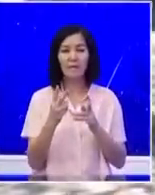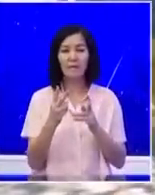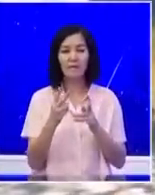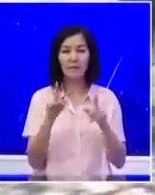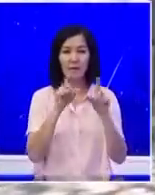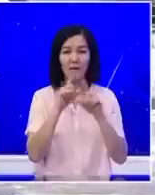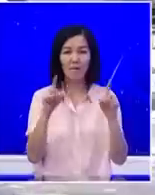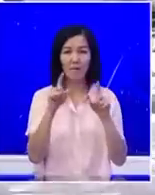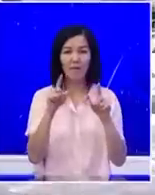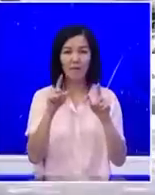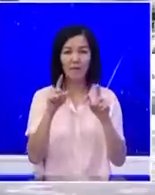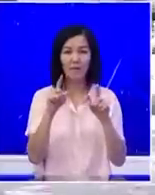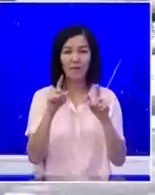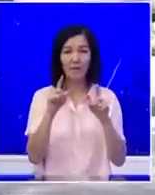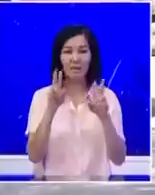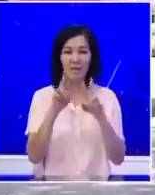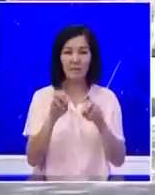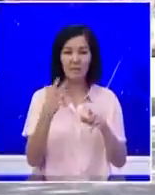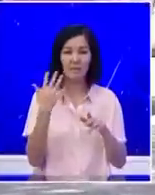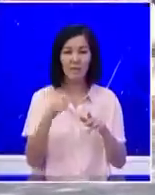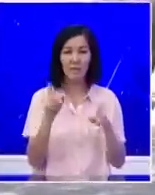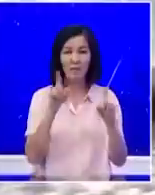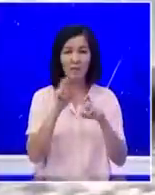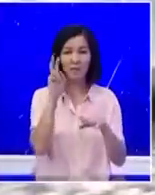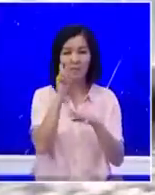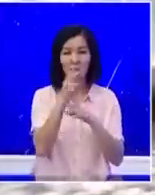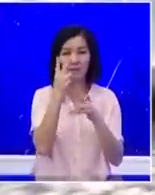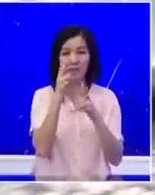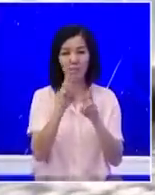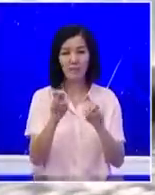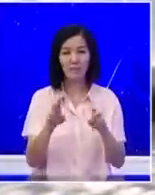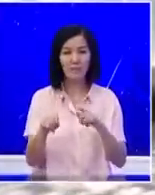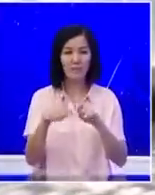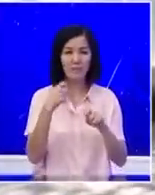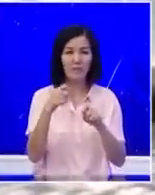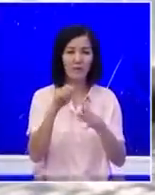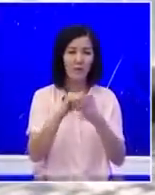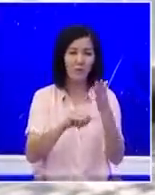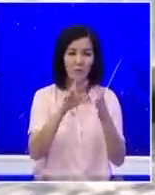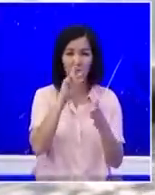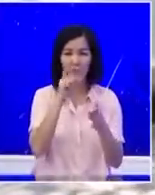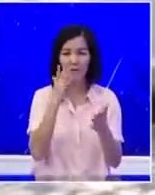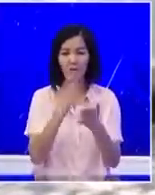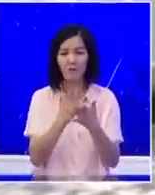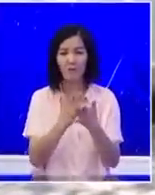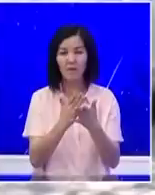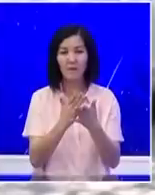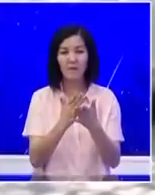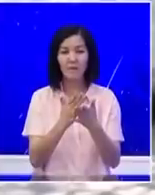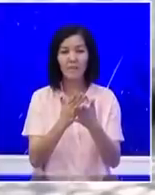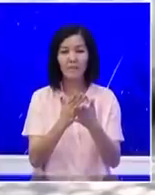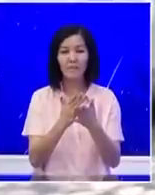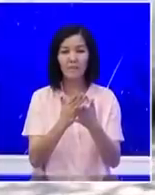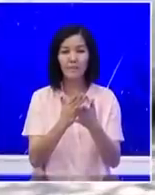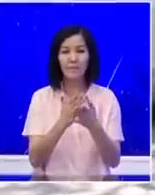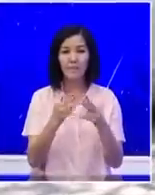объект қаралған болса, бүгін 50 шақты объект қаралды. Арасында бұзушылықтары да байқалады, сондықтан ескерту